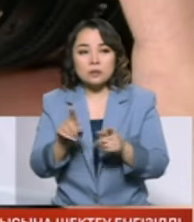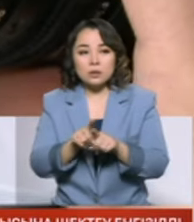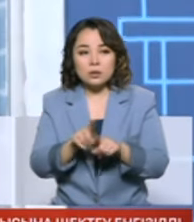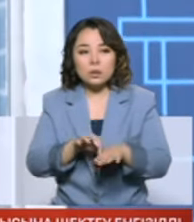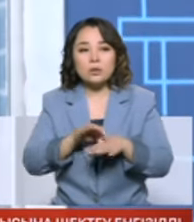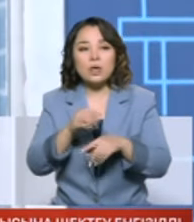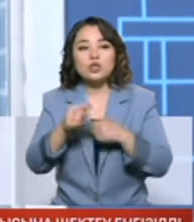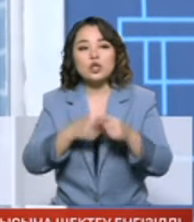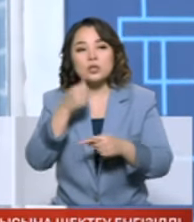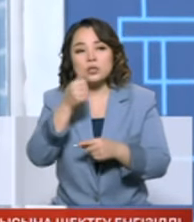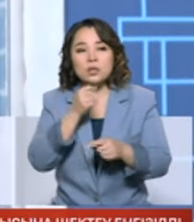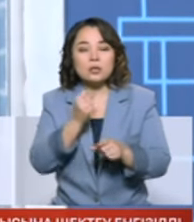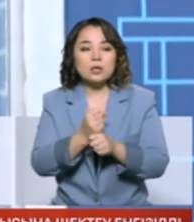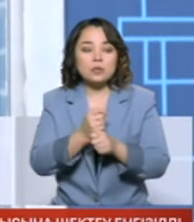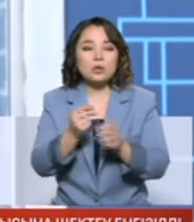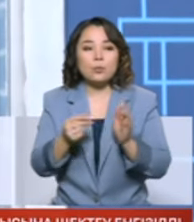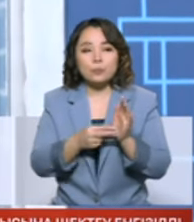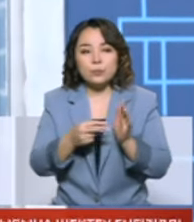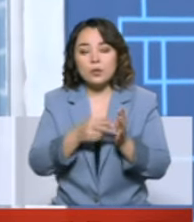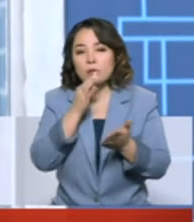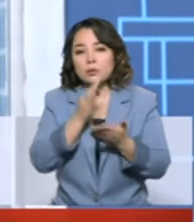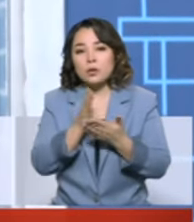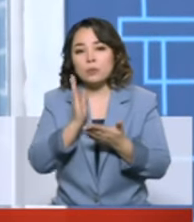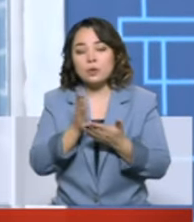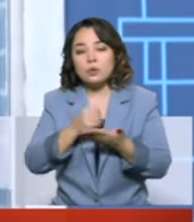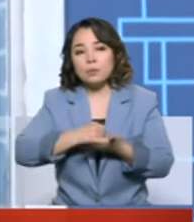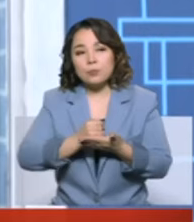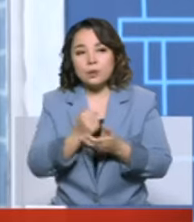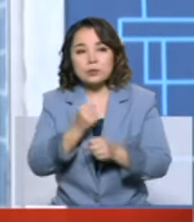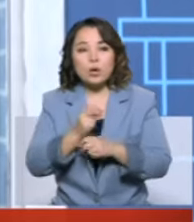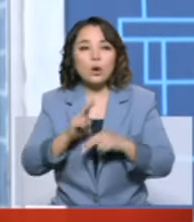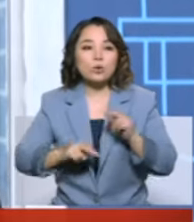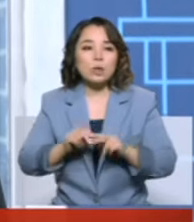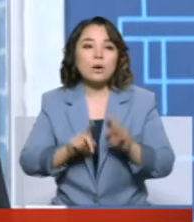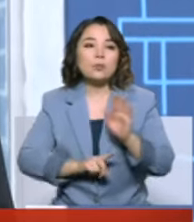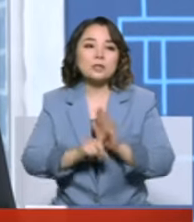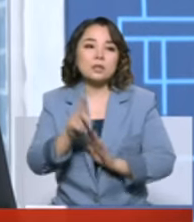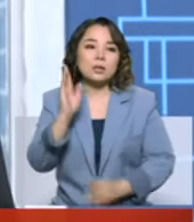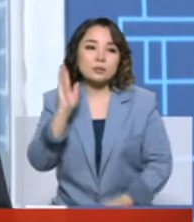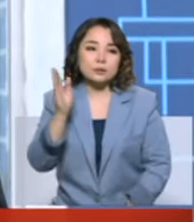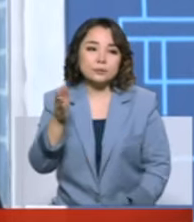жылдары сол вокзалдың құрылыс жобасы жасалады. Сол бекітілгеннен құрылыстар басталады.